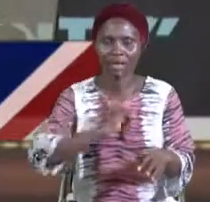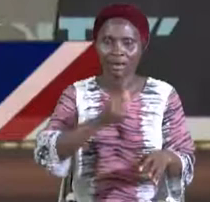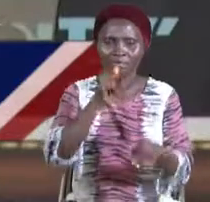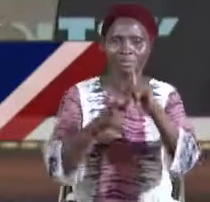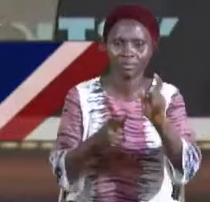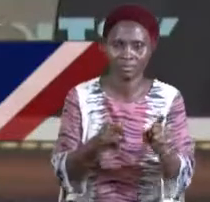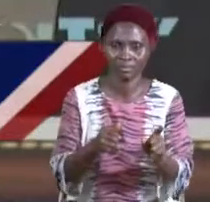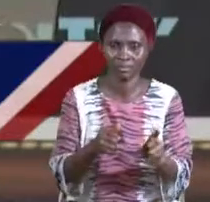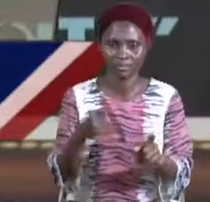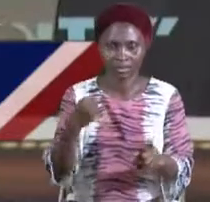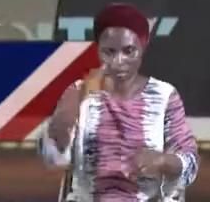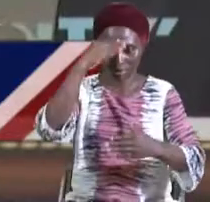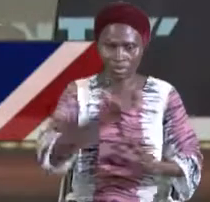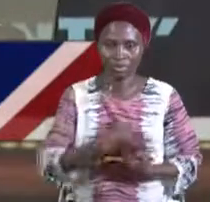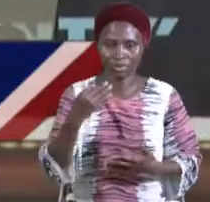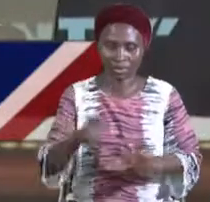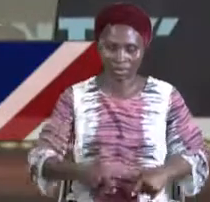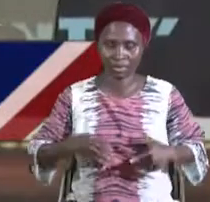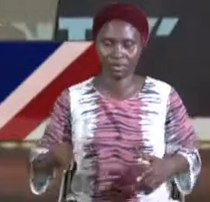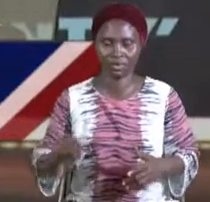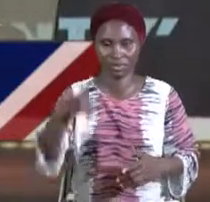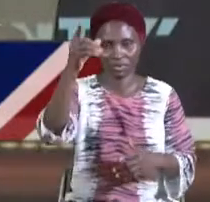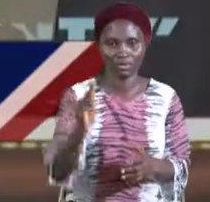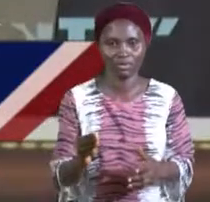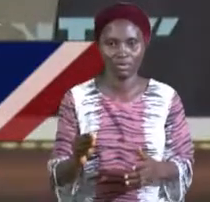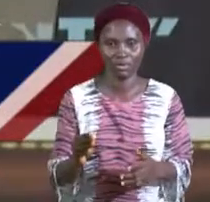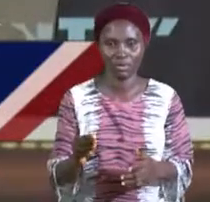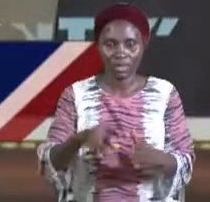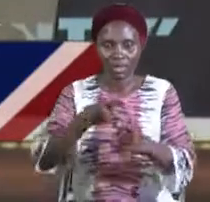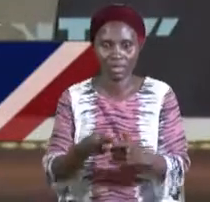ceci maintenant. Verset 45. Alors,